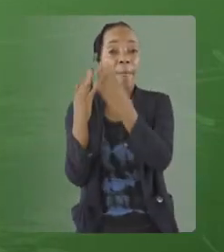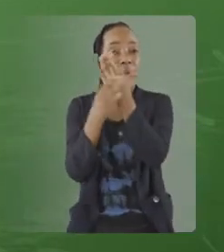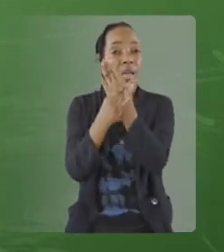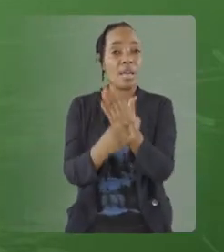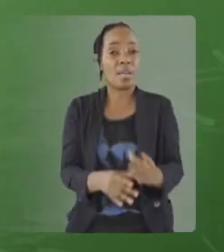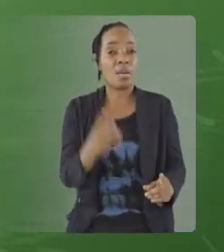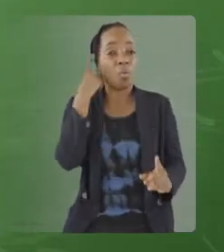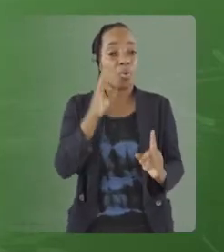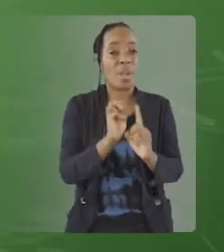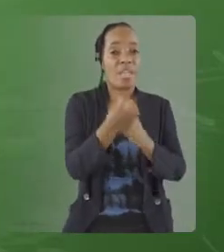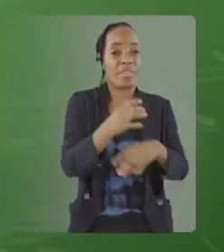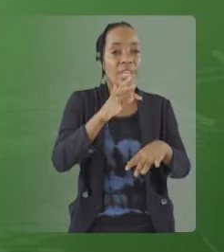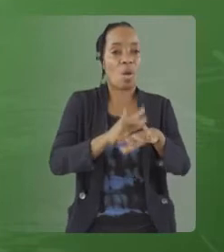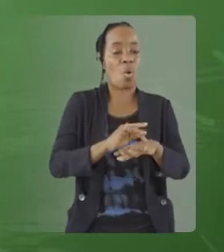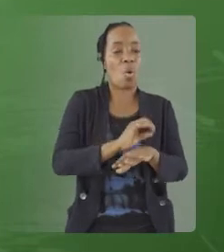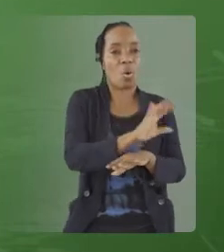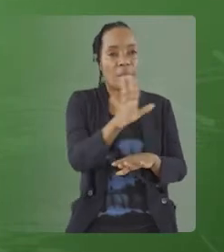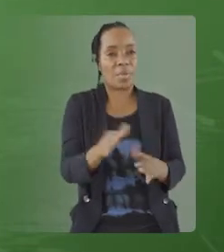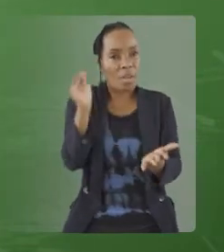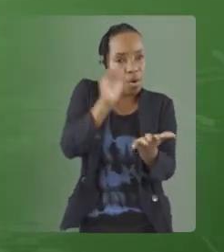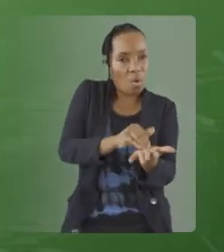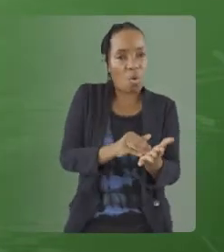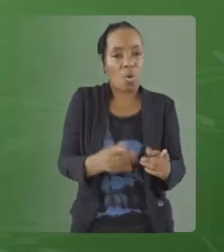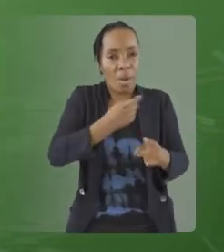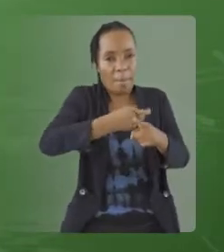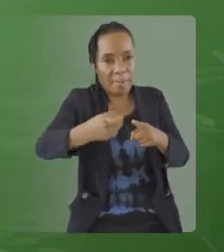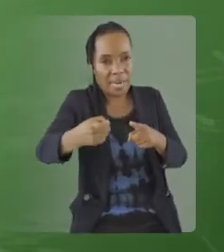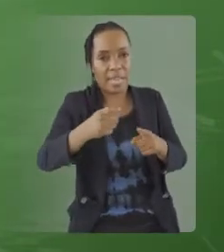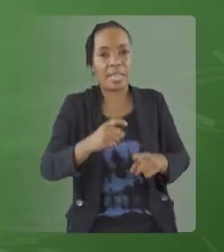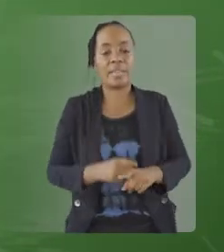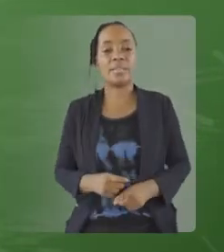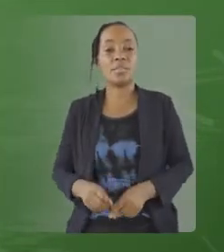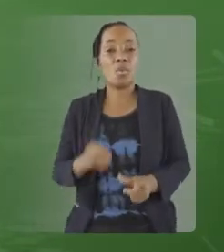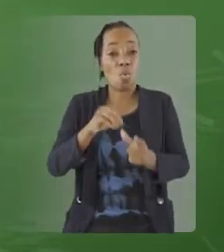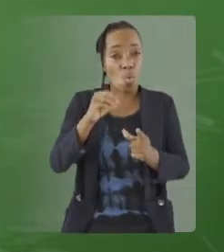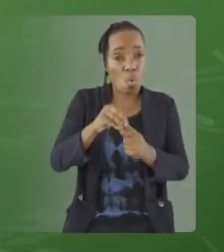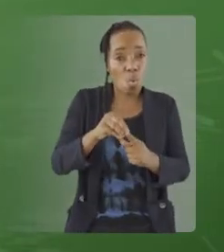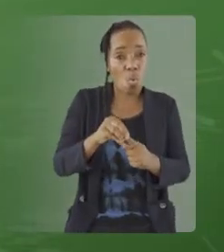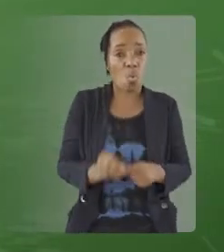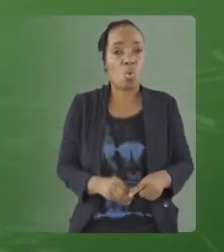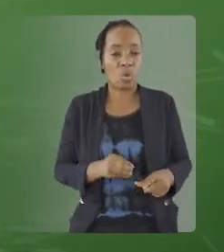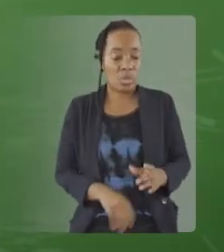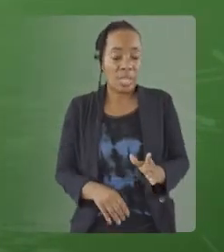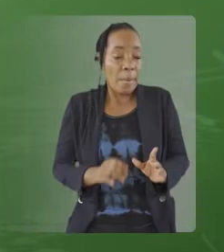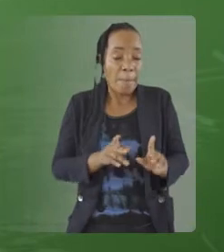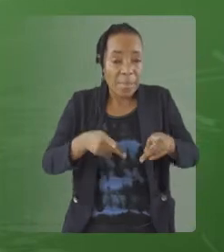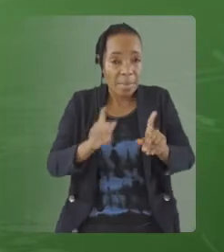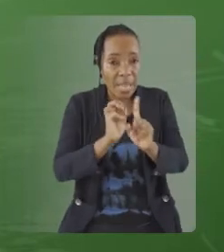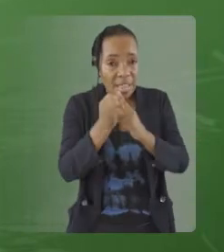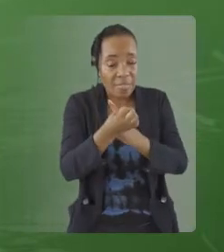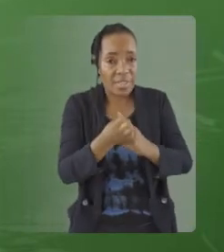éviter de contaminer à nouveau la plaie ou de contracter une maladie